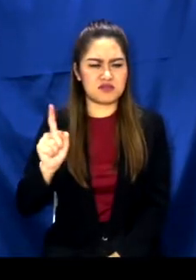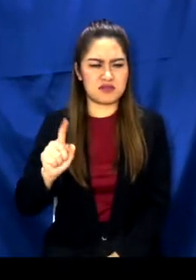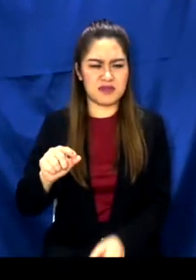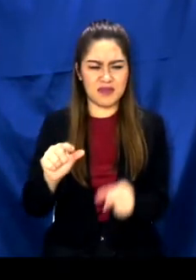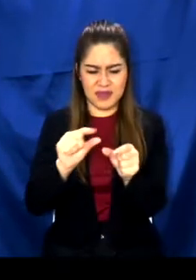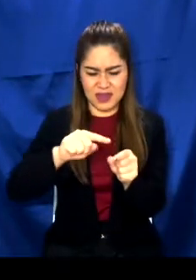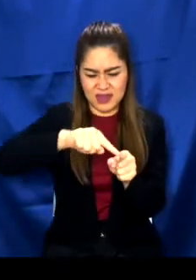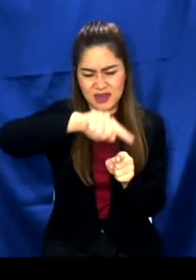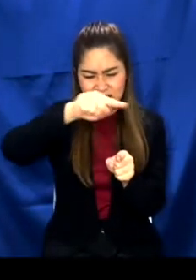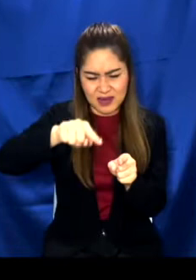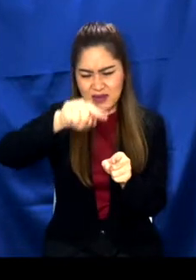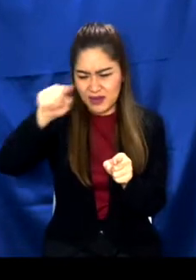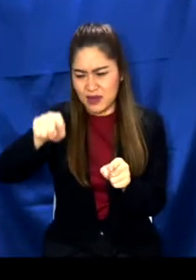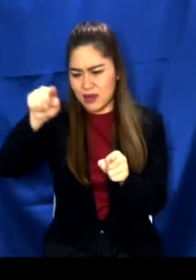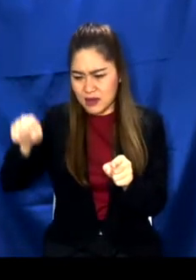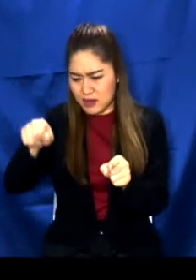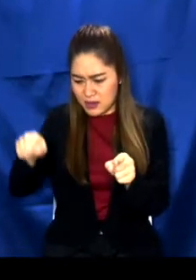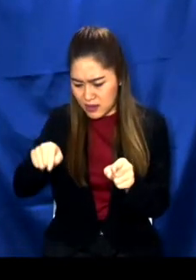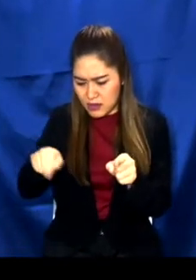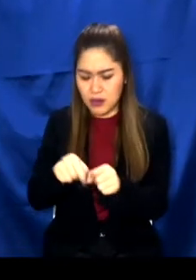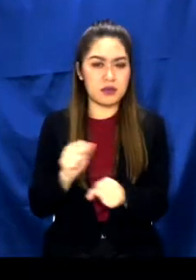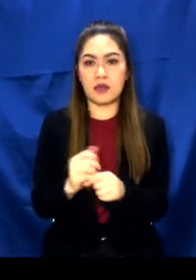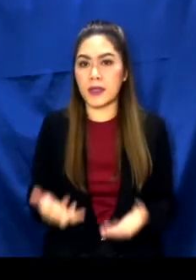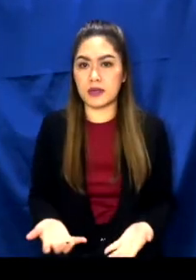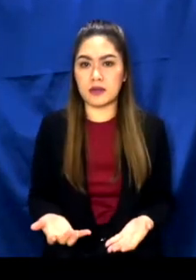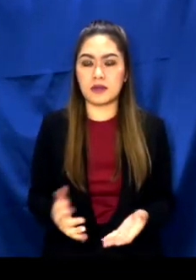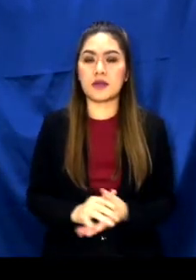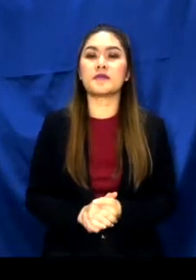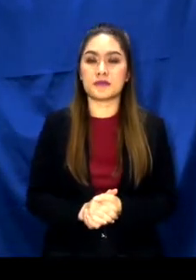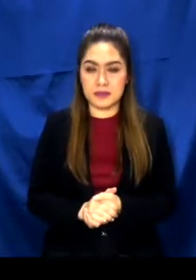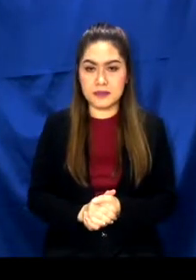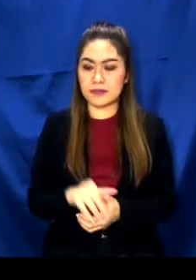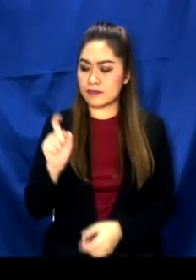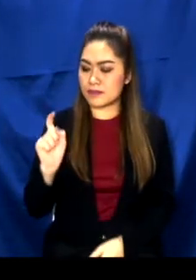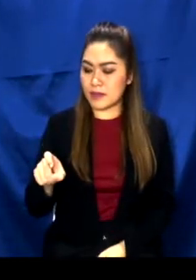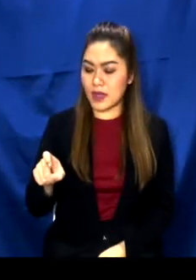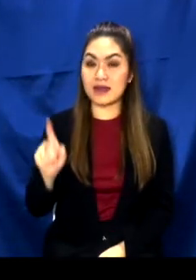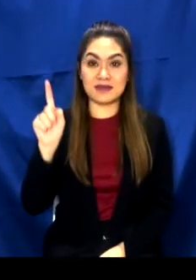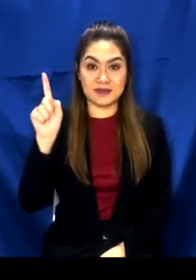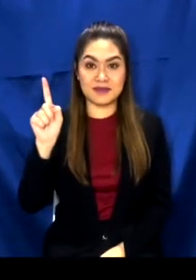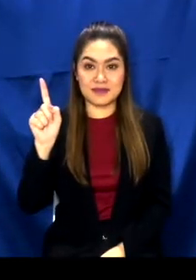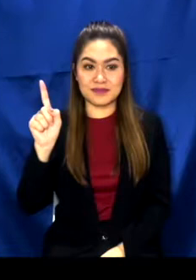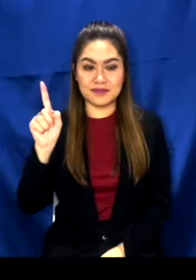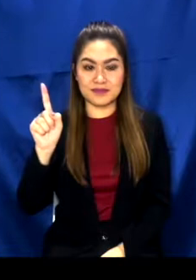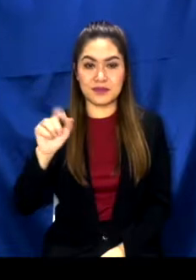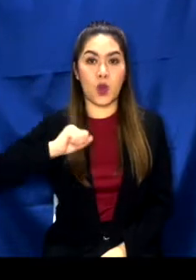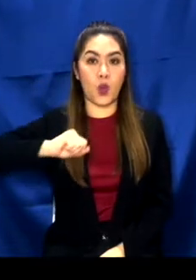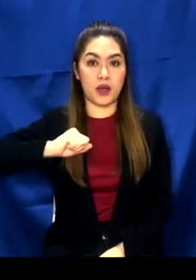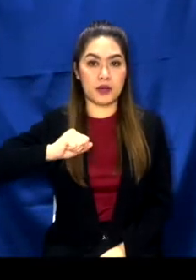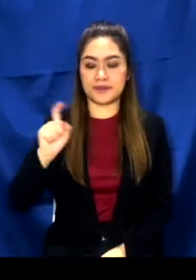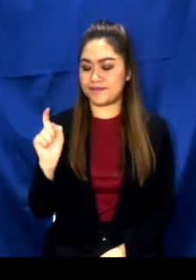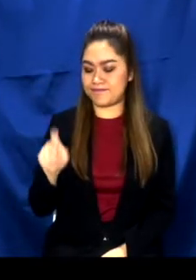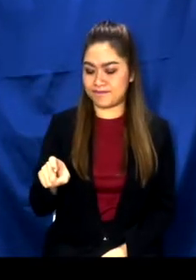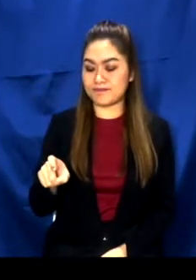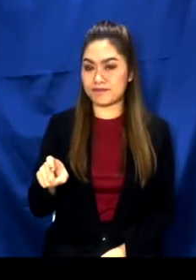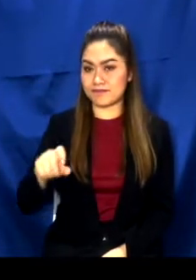นี้แค่อันเดียวเนี่ยเราจะทำยังไงต่อนะคะให้เราคลิกที่งานหนึ่งทีคลิกขว